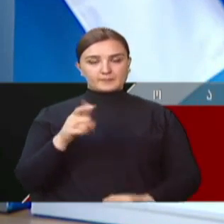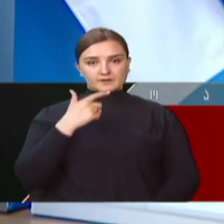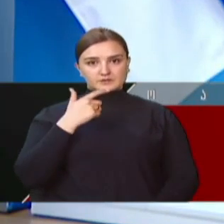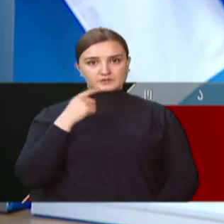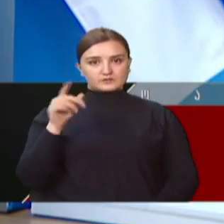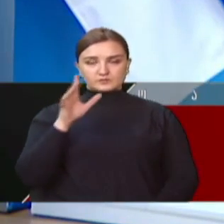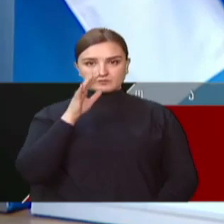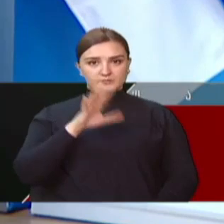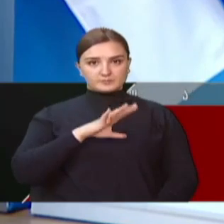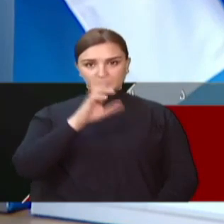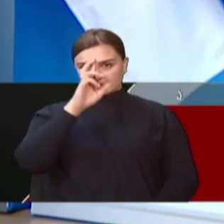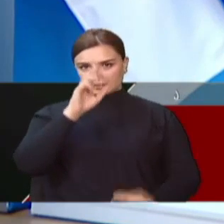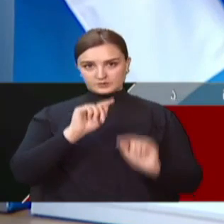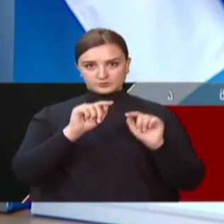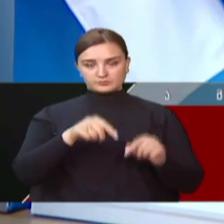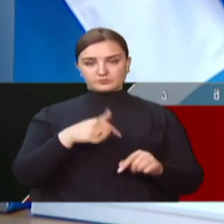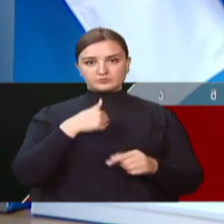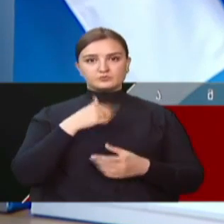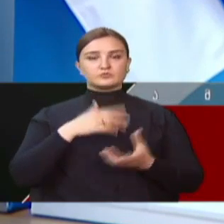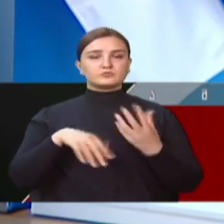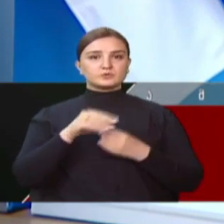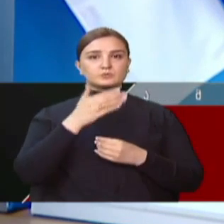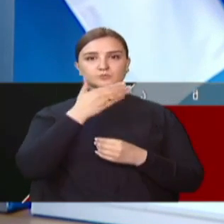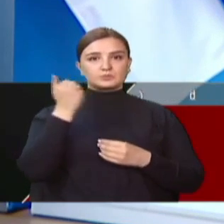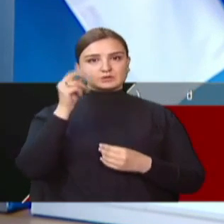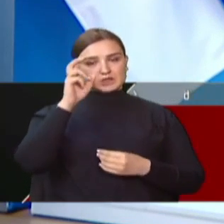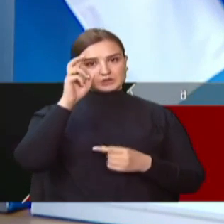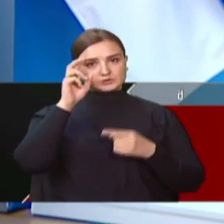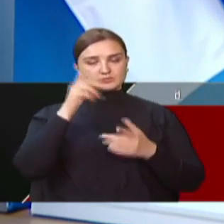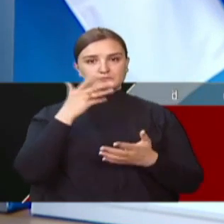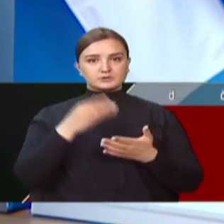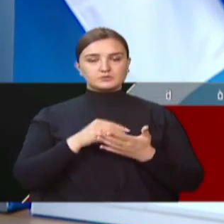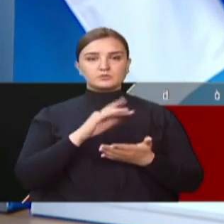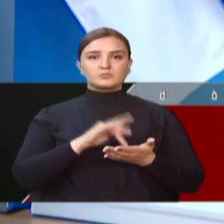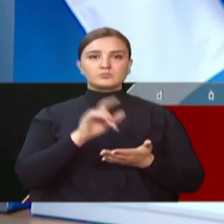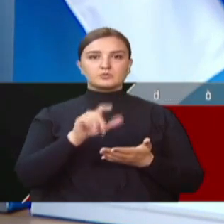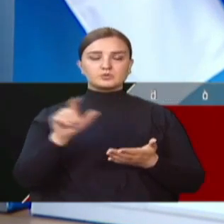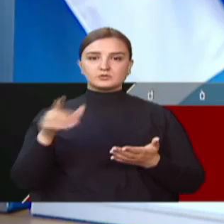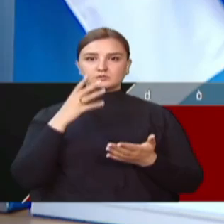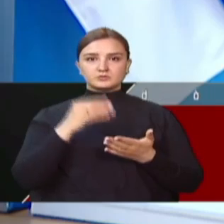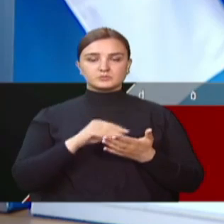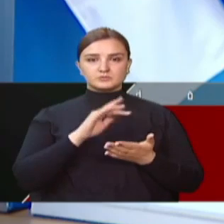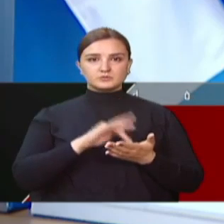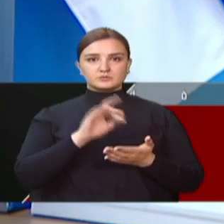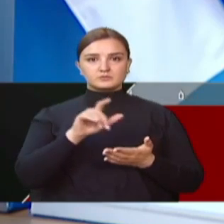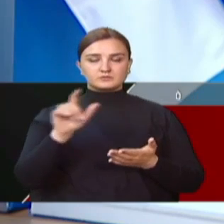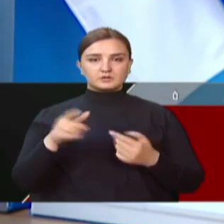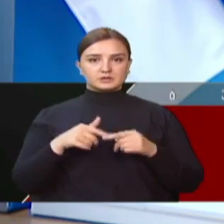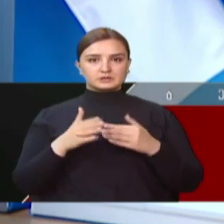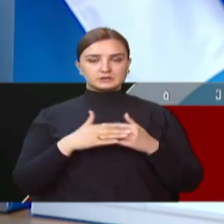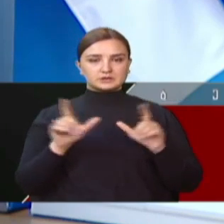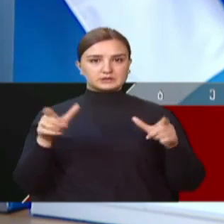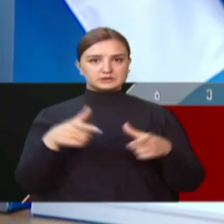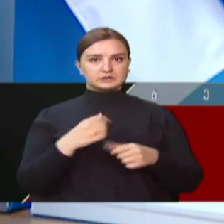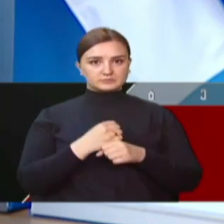როცა ის იყო ხელისუფლებაში, მაგრამ ჩვენ არ ვართ ის ხელისუფლება, რომელიც საკუთარ მოქალაქეებს და საკუთარ ქვეყანას უწესებს